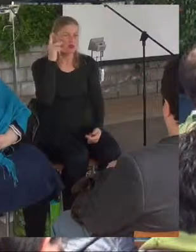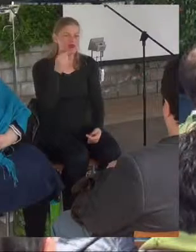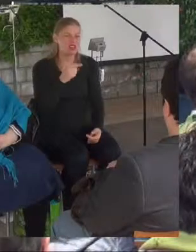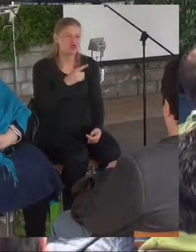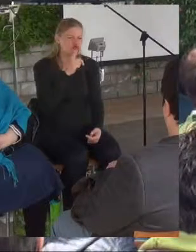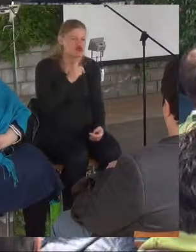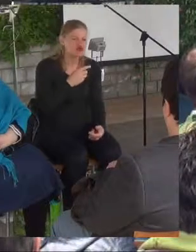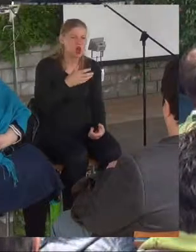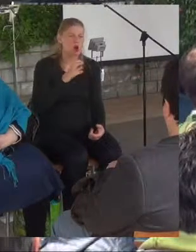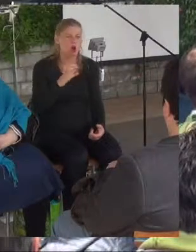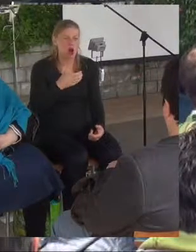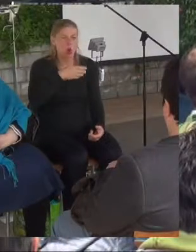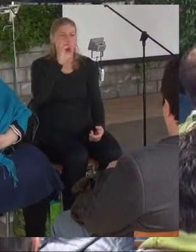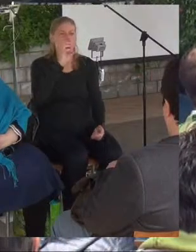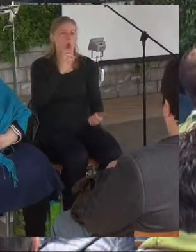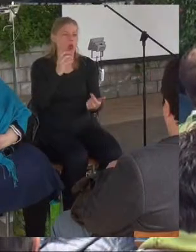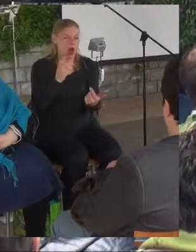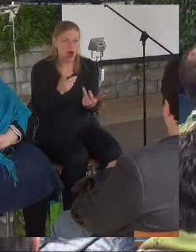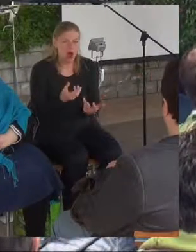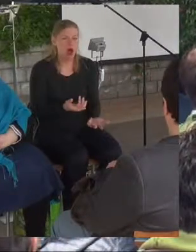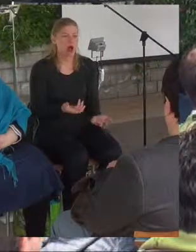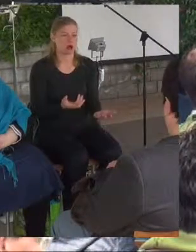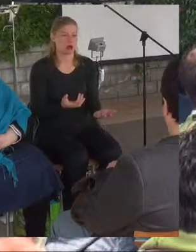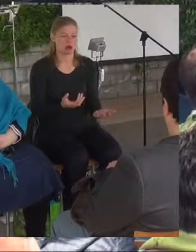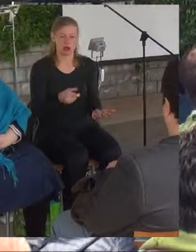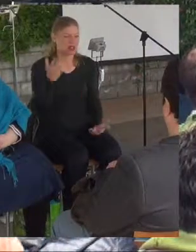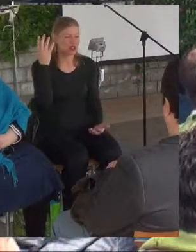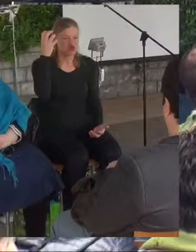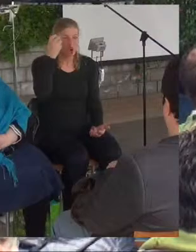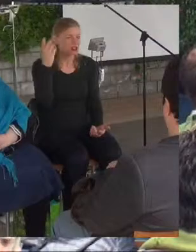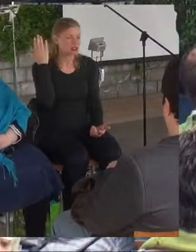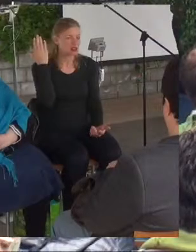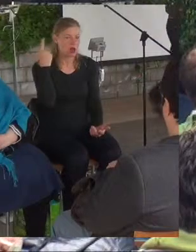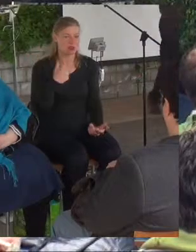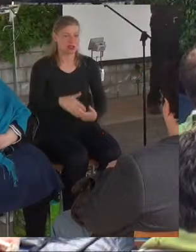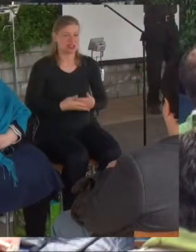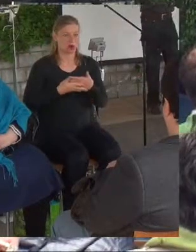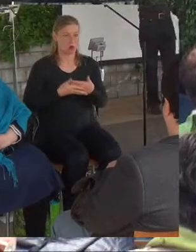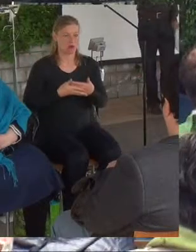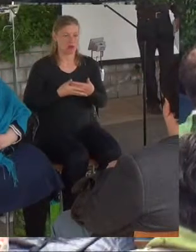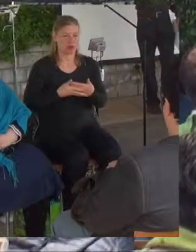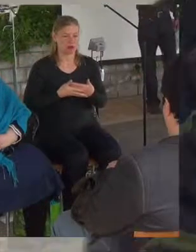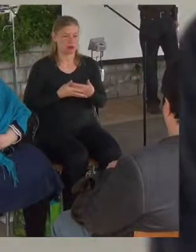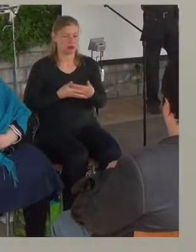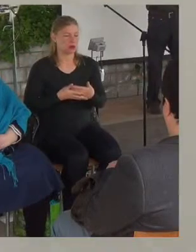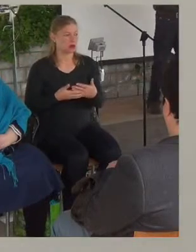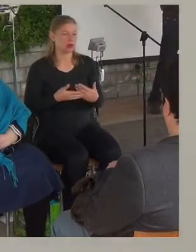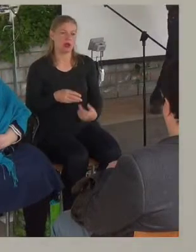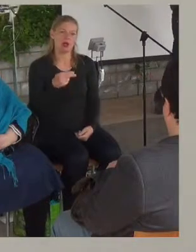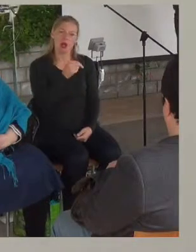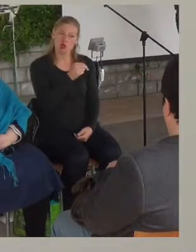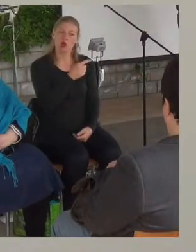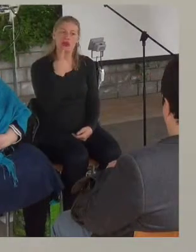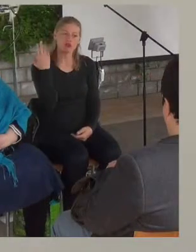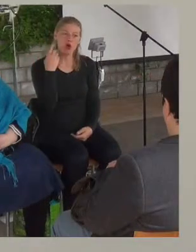und Coca-Cola in mich reingestoßen. Und nichts, was der Robert hier gesagt hat, nichts,